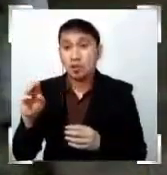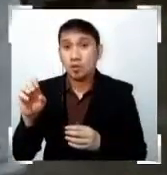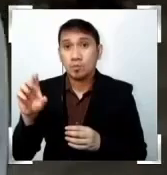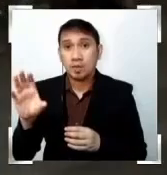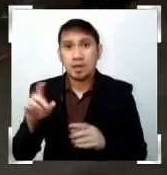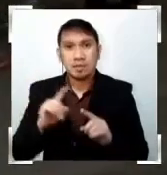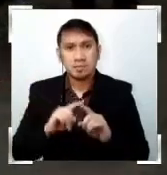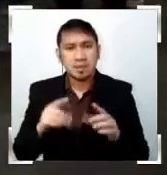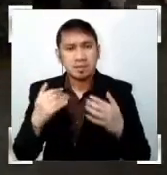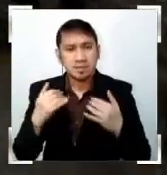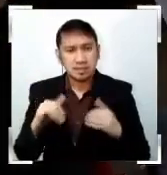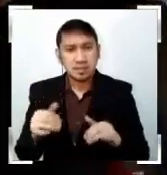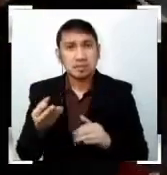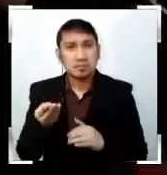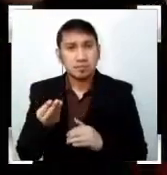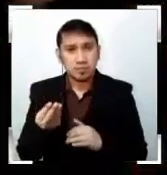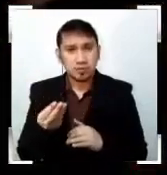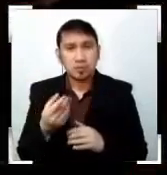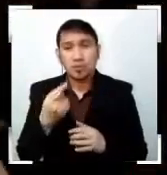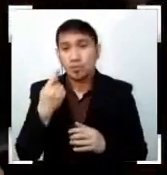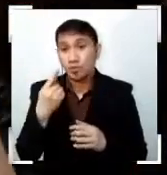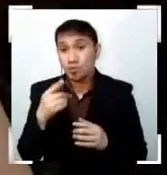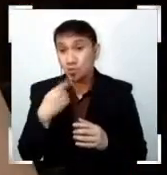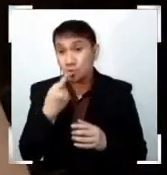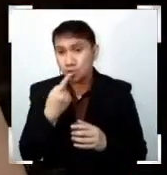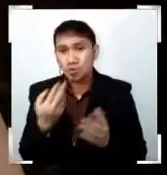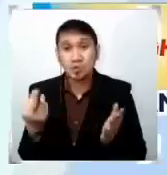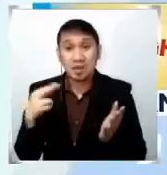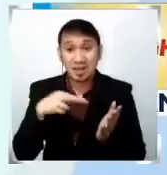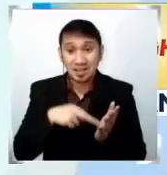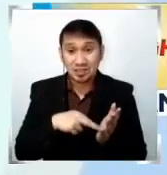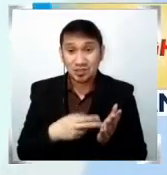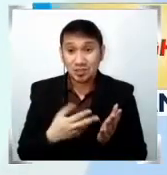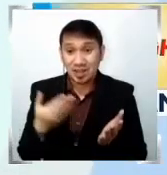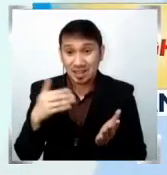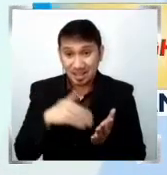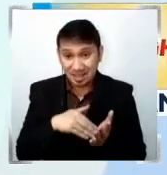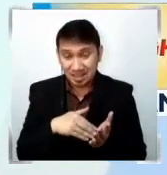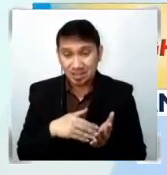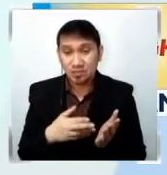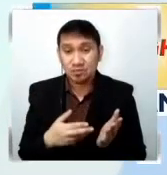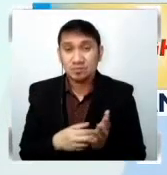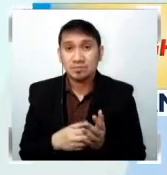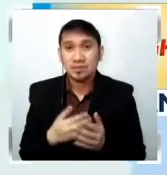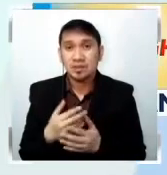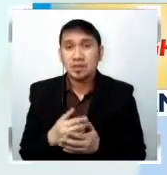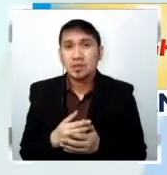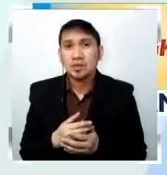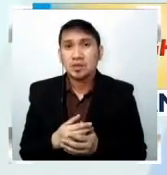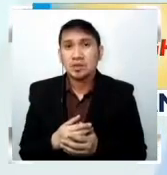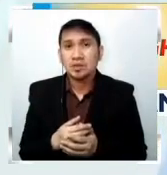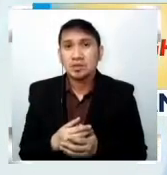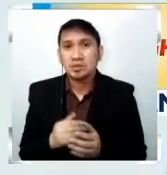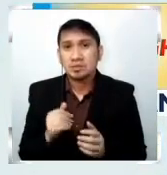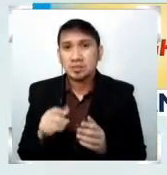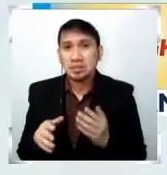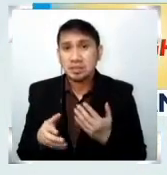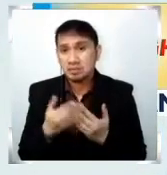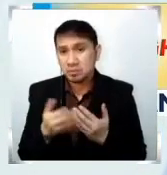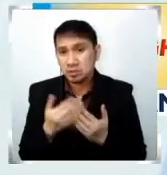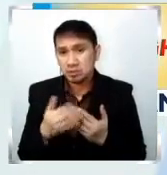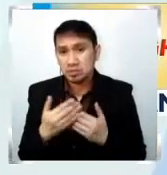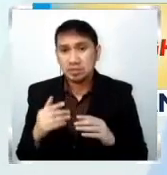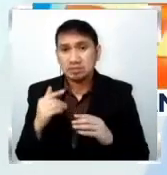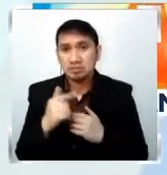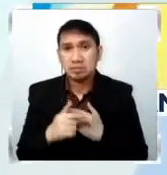ng mga nagpapareactivate ng kanilang registration. Madali lang yung react, email lang yun eh. Tapos mag-video lang sila